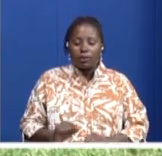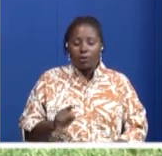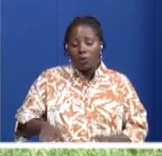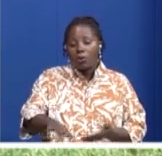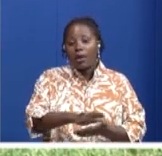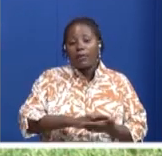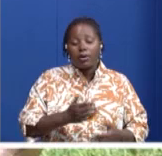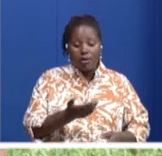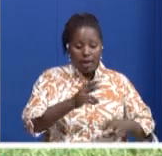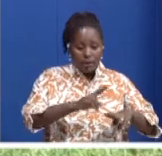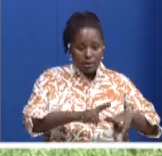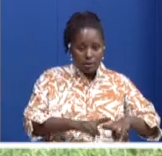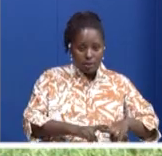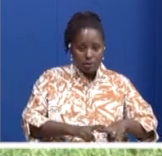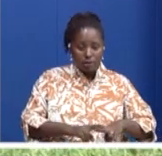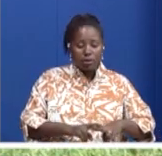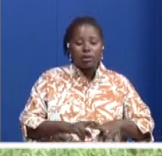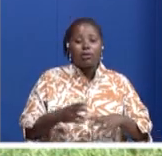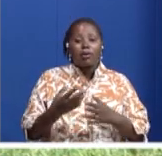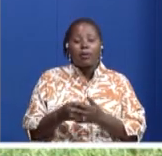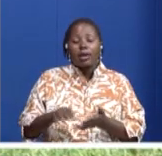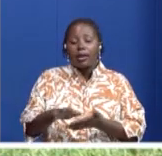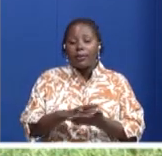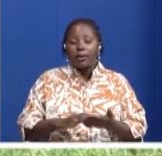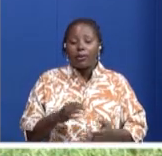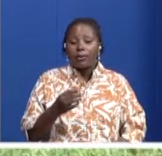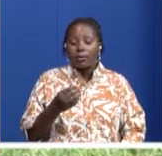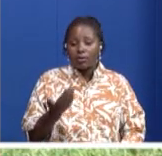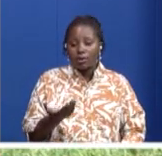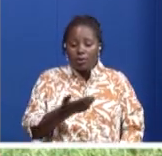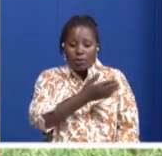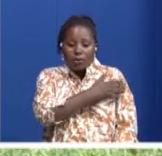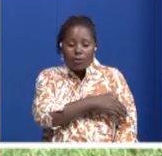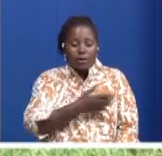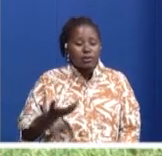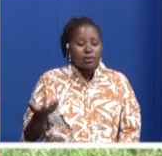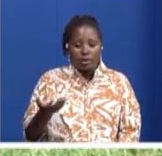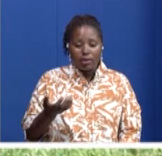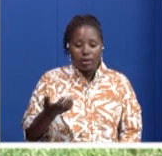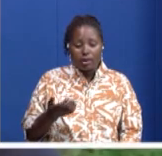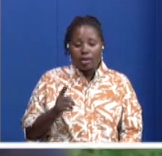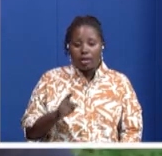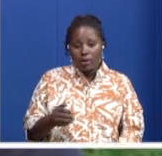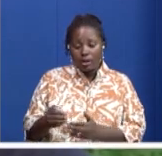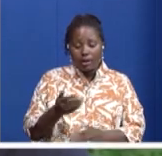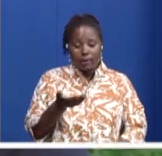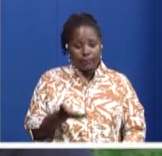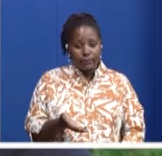kun maki lakini mawa ajili yaum muhimu kijami pale